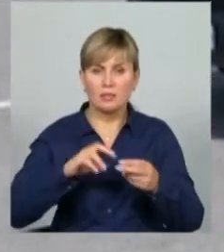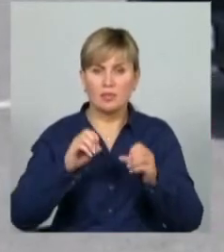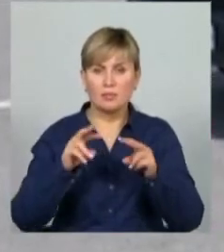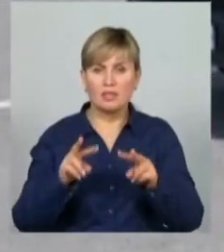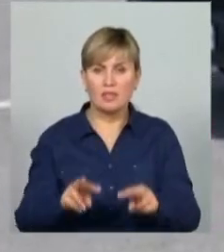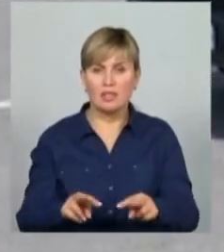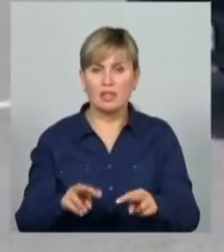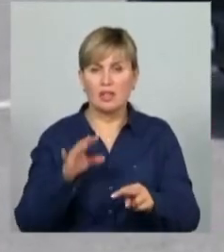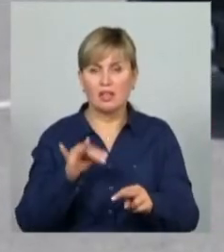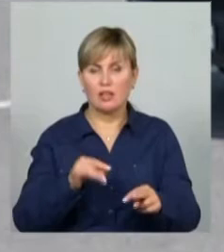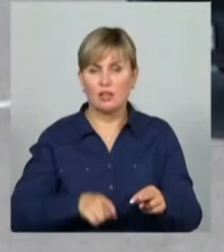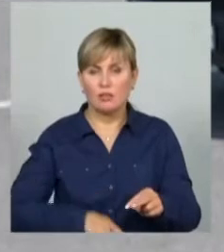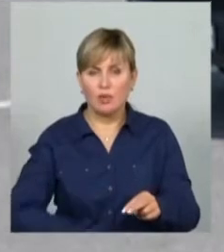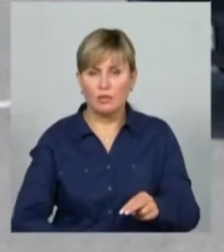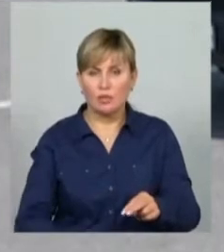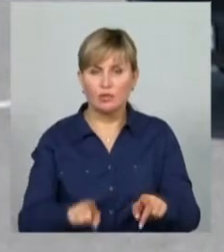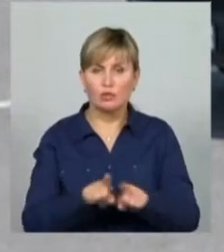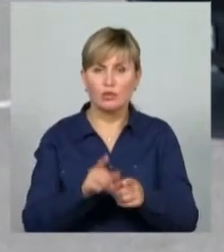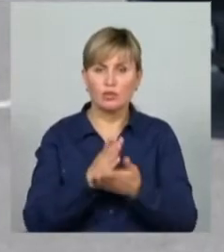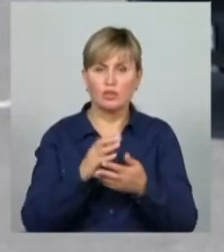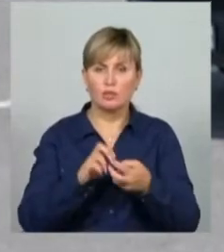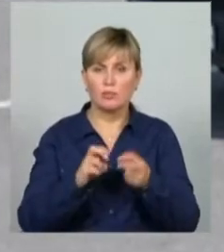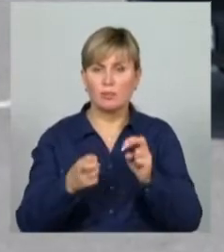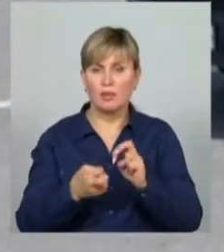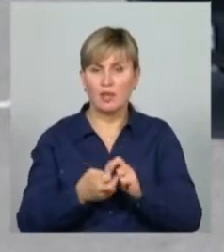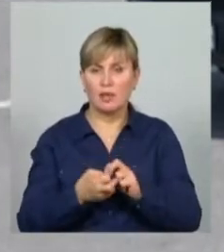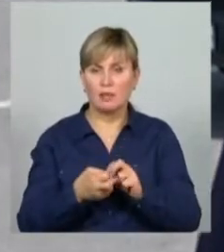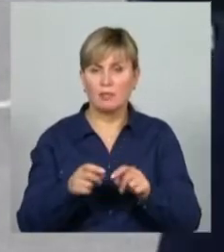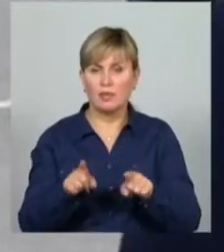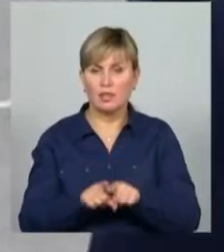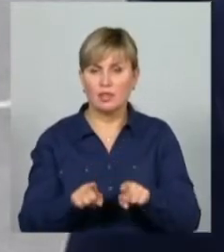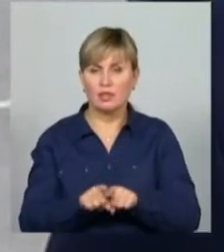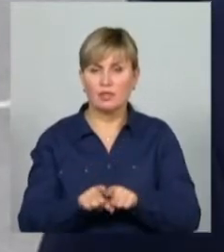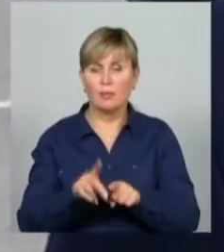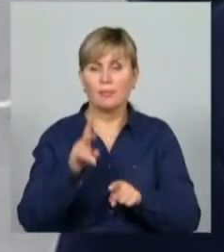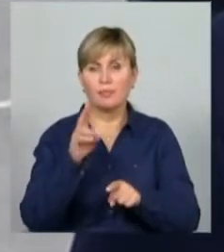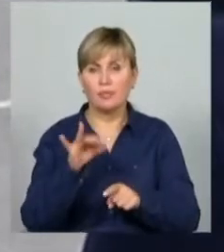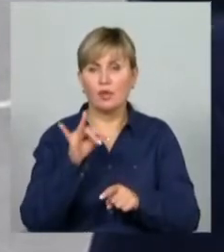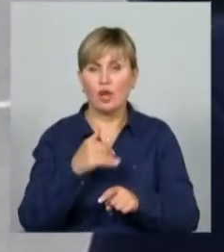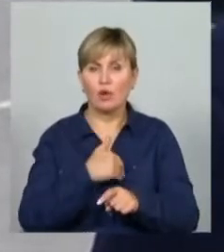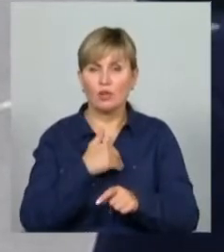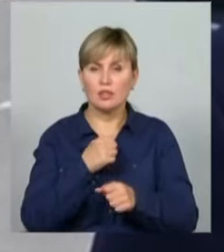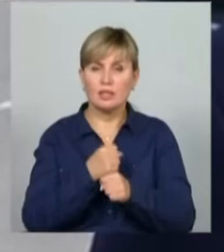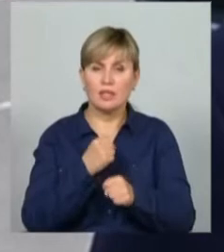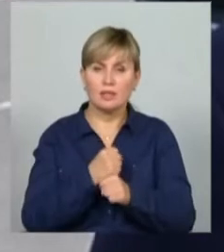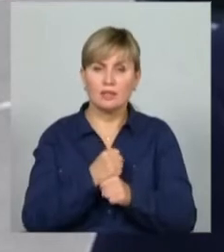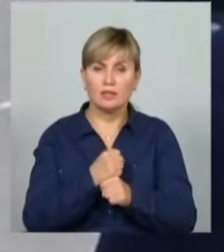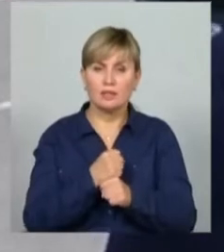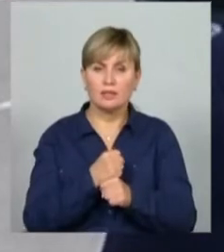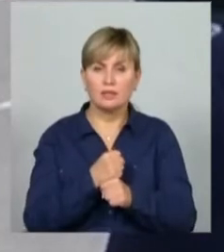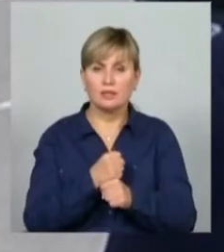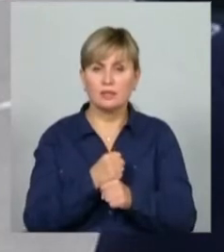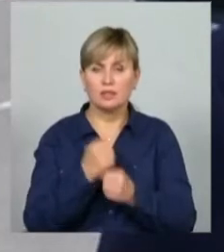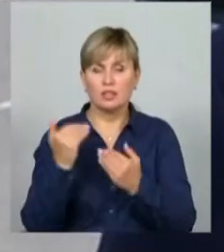с мочевым, как бы, мочеполовой системой, как правило. Ну и хочется сделать,